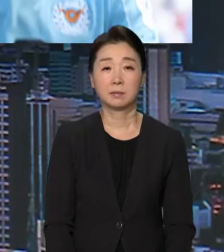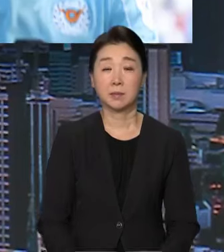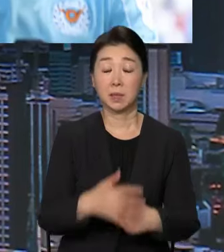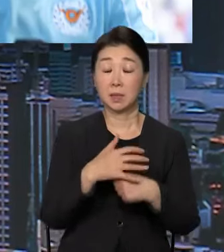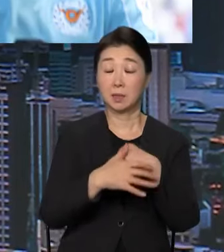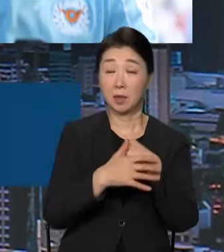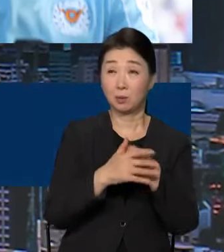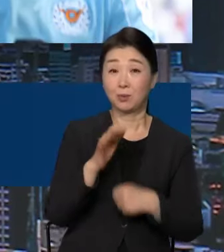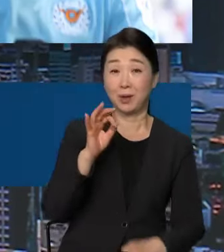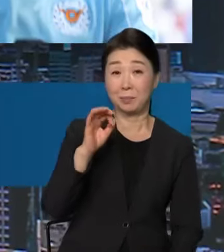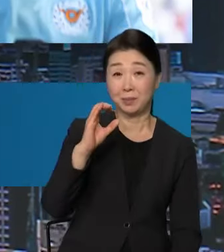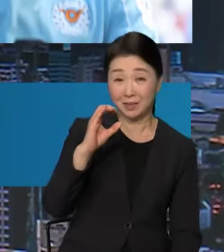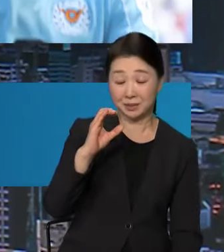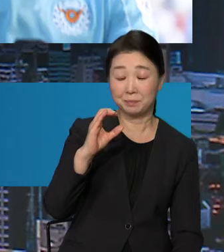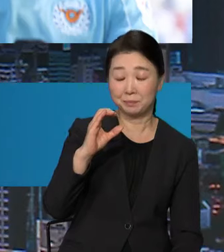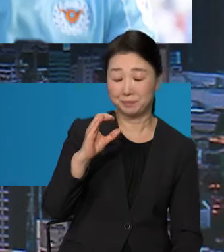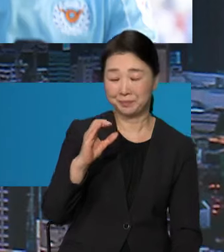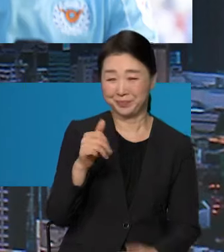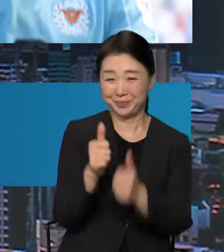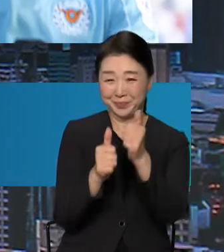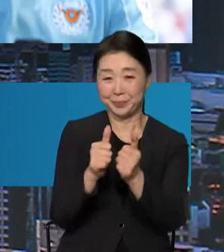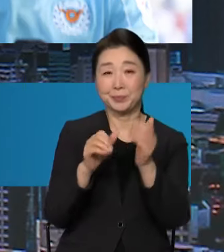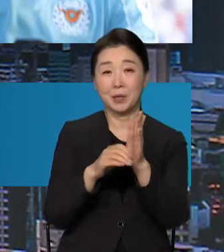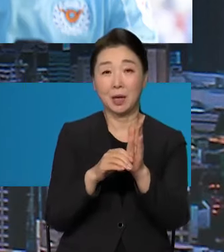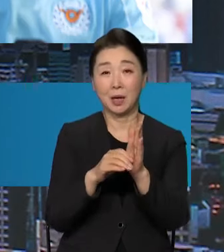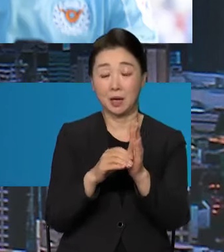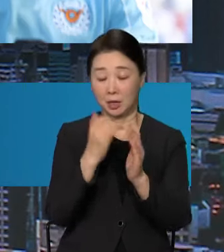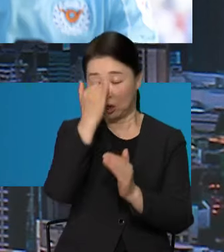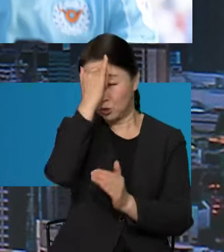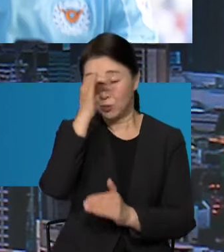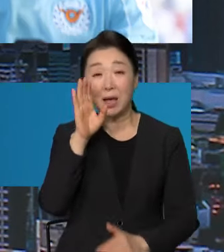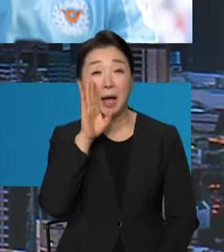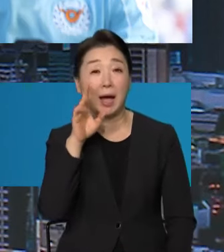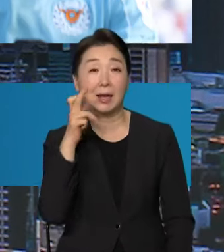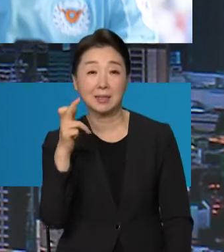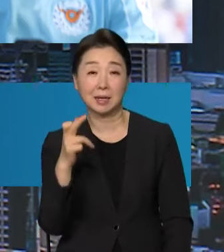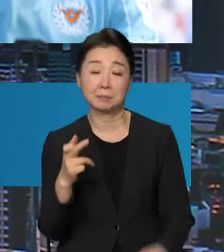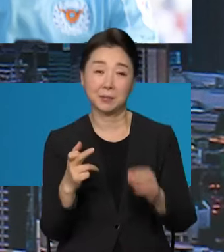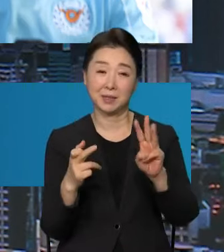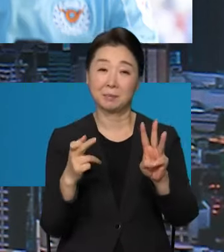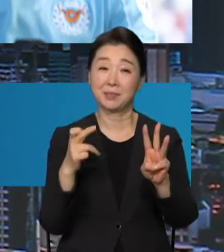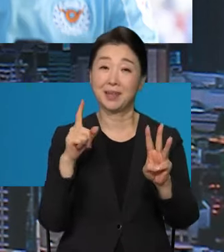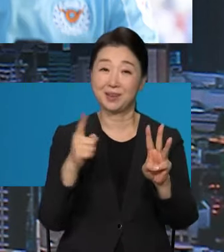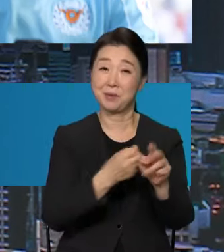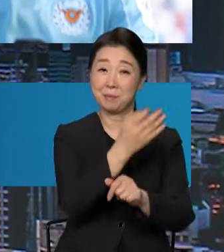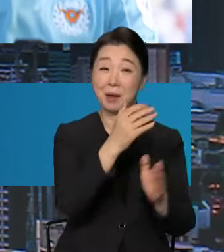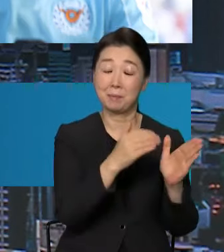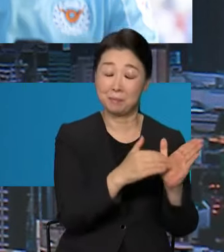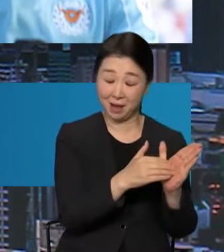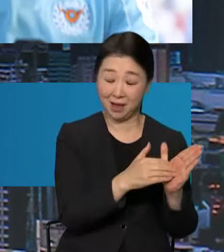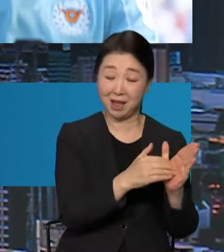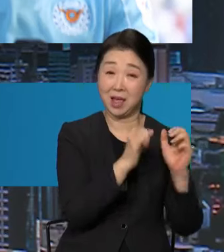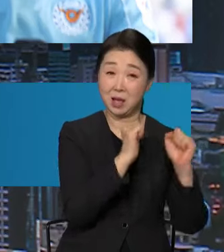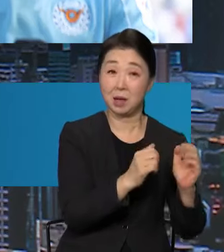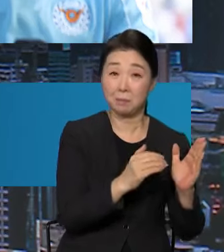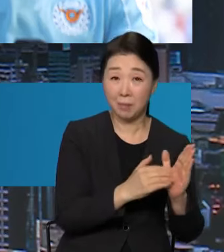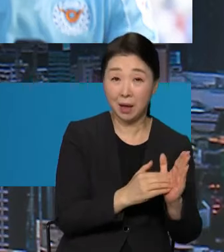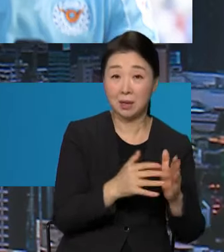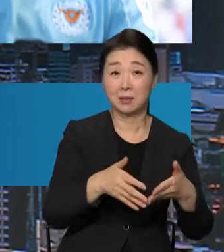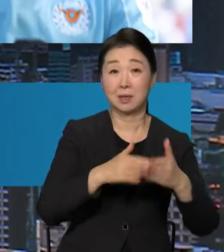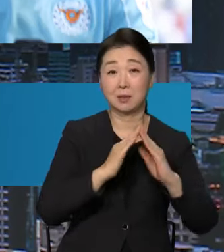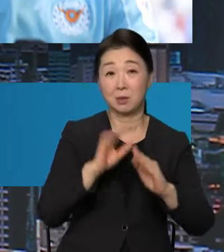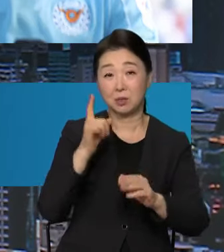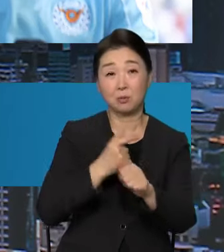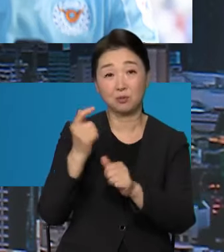대구 FC가 접전 끝에 충남 아산을 3대1로 이기고 K리그 1에 잔류했습니다. 창단 이후 첫 승격을 노렸던